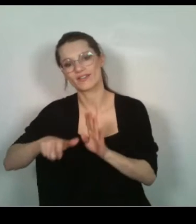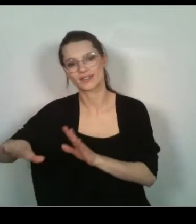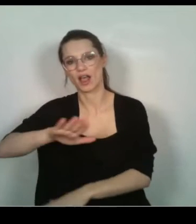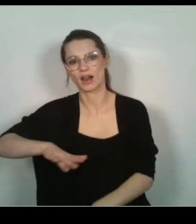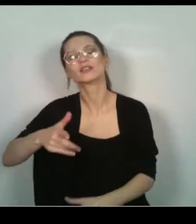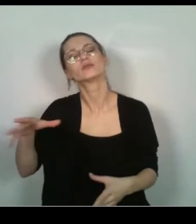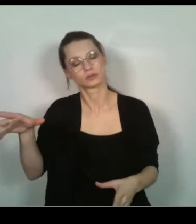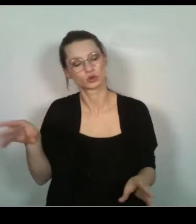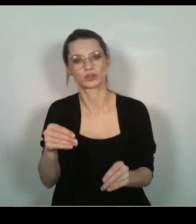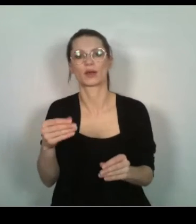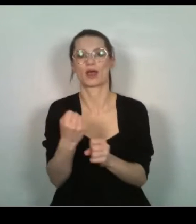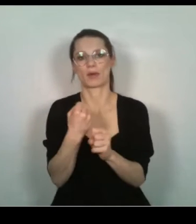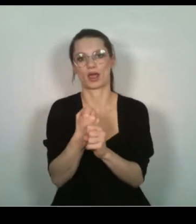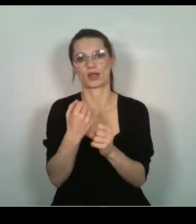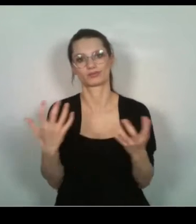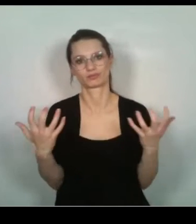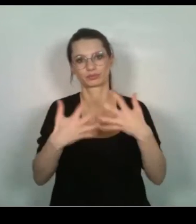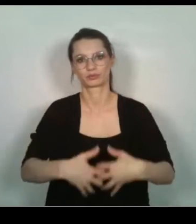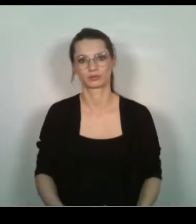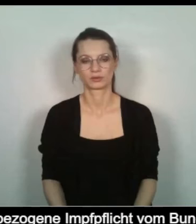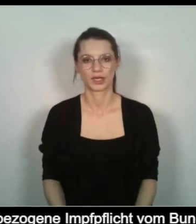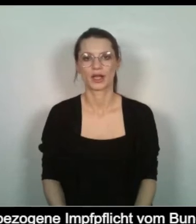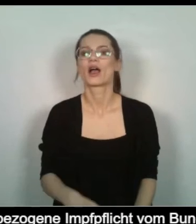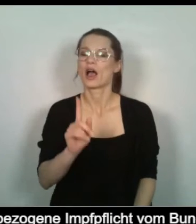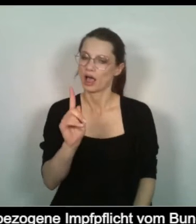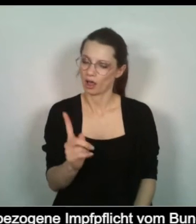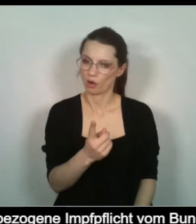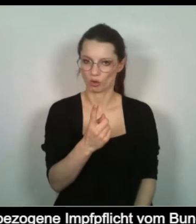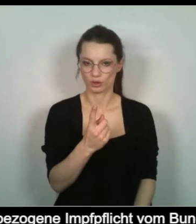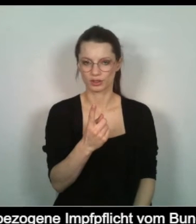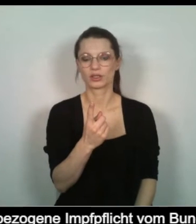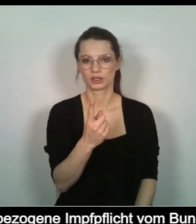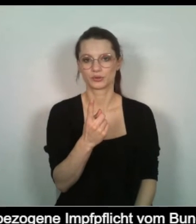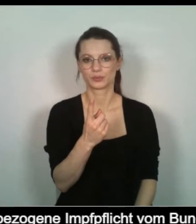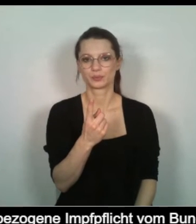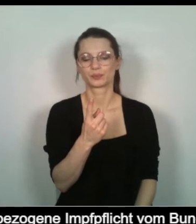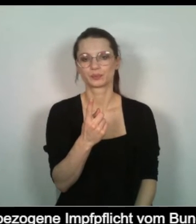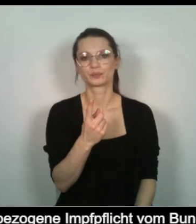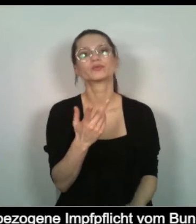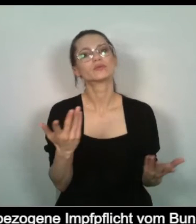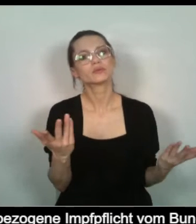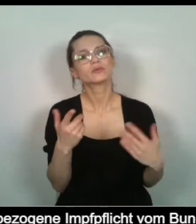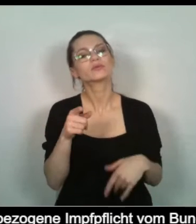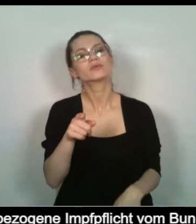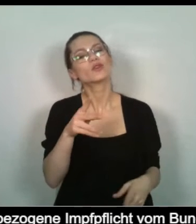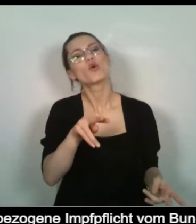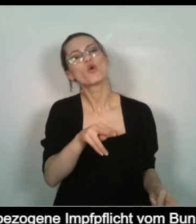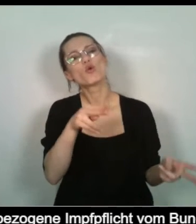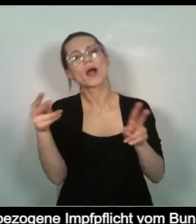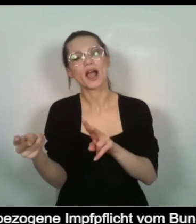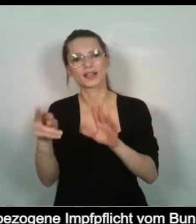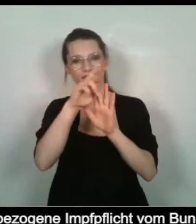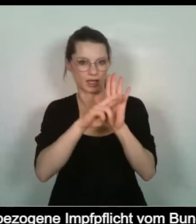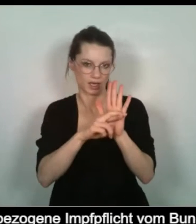zusammen. Und werden genau das machen, was angedacht ist, nämlich sehr großzügige und klärende Übergangsregelungen